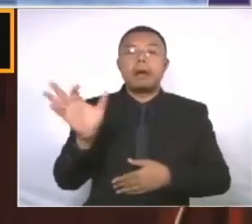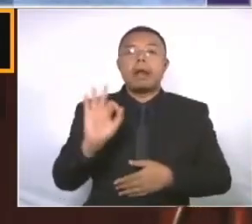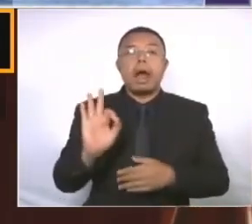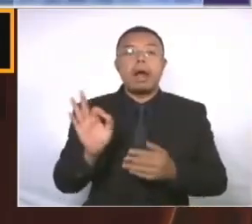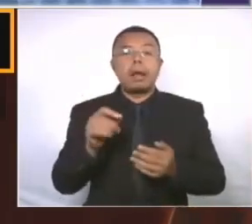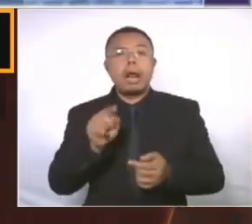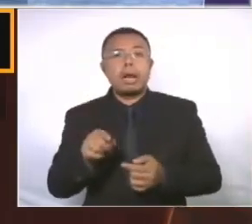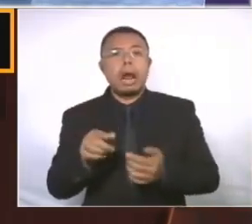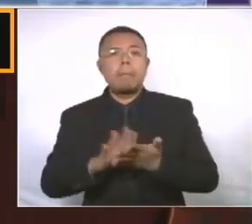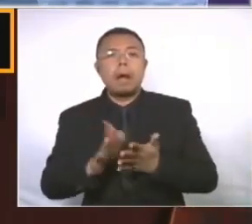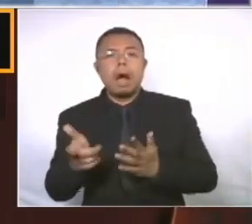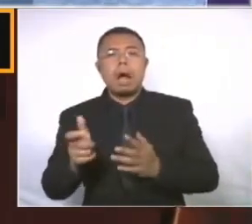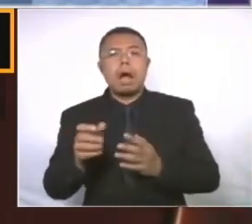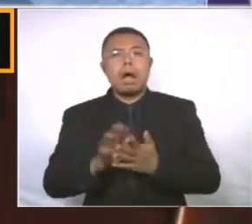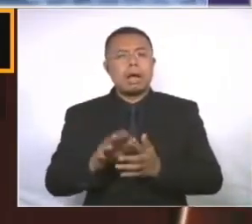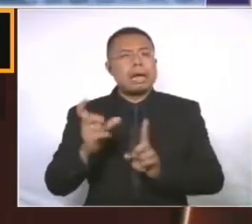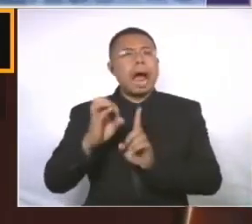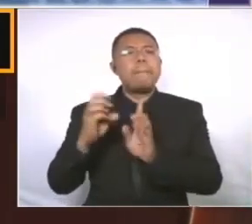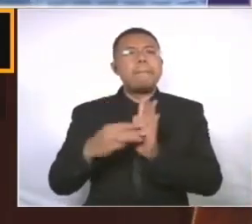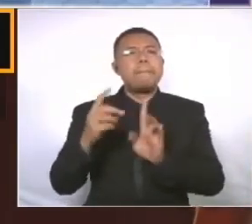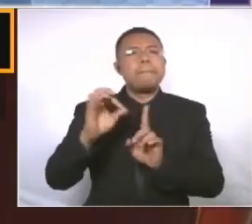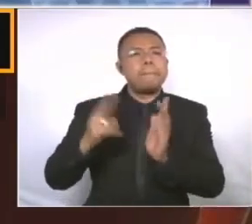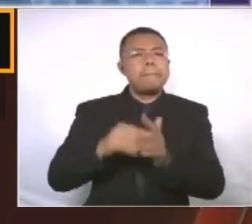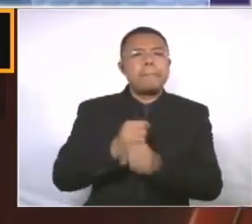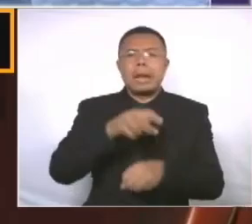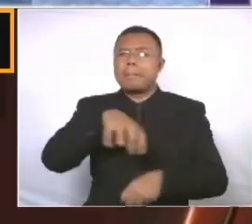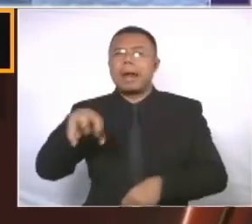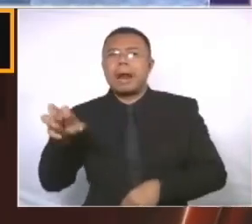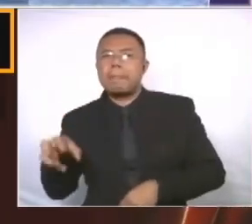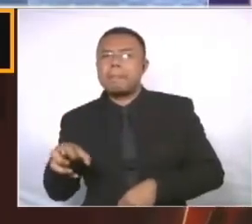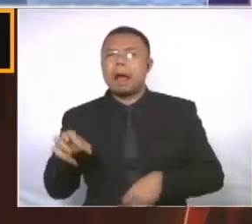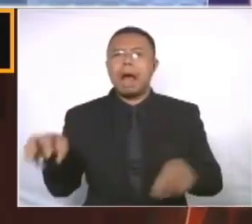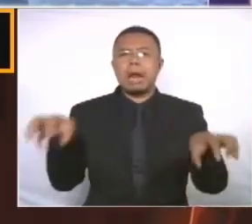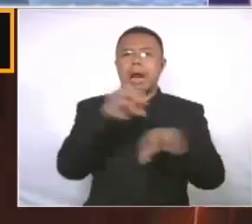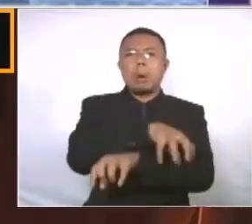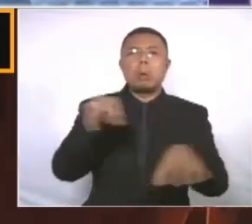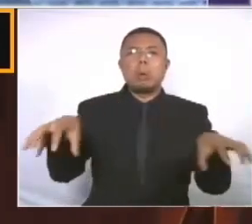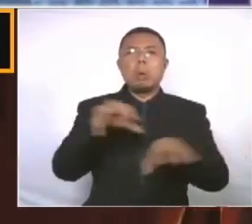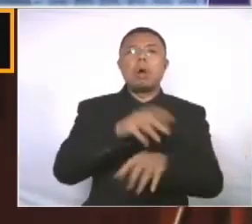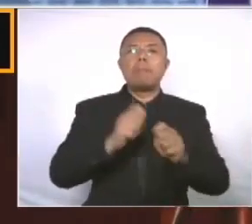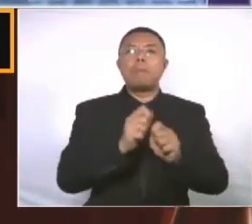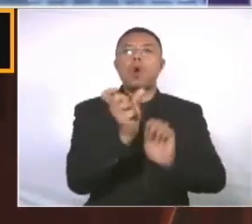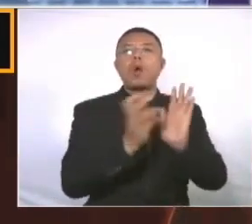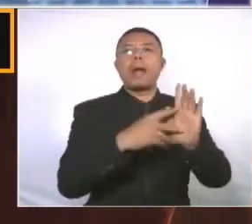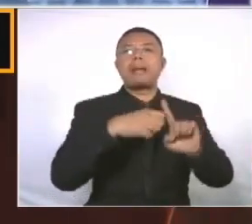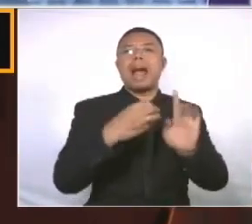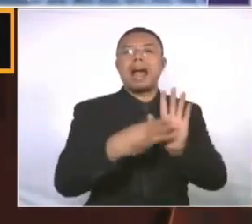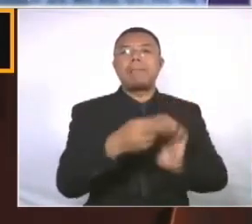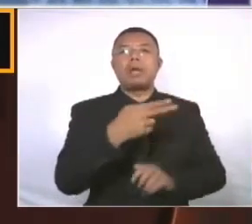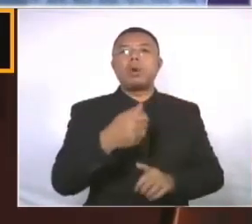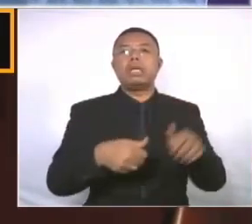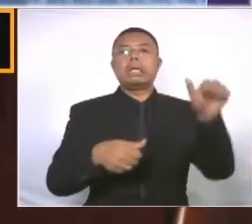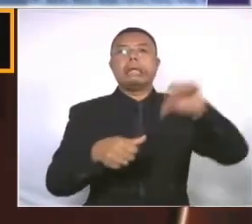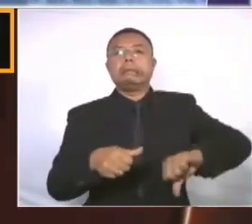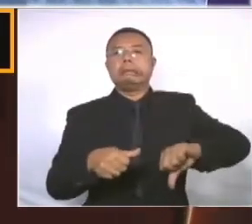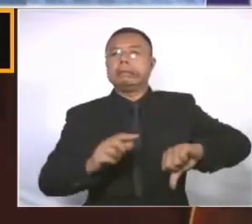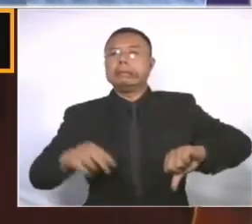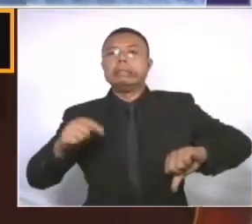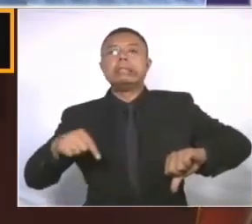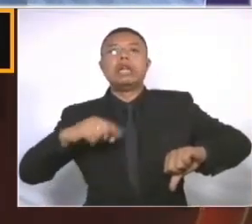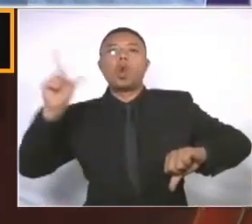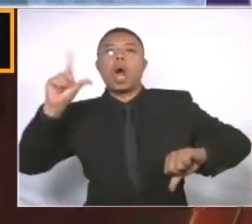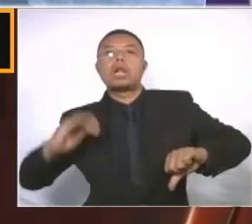banning yang namanya price dumping yang namanya barang-barang crossborder yang membunuh UMKM kita kita ke depan harus melindungi